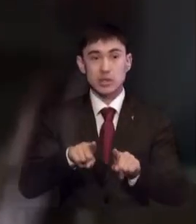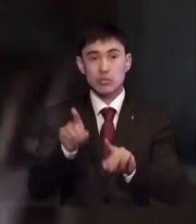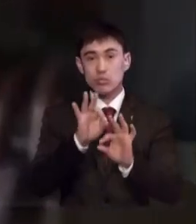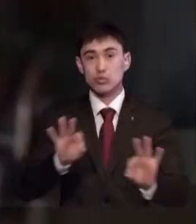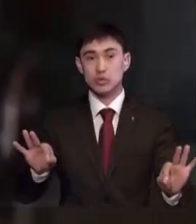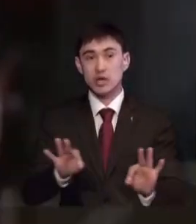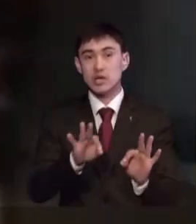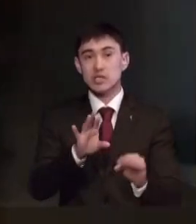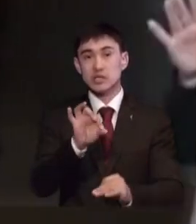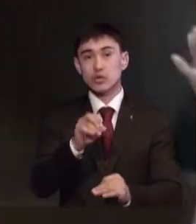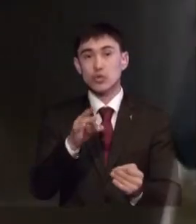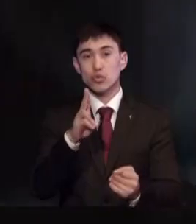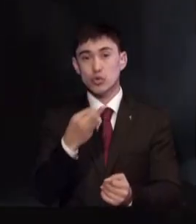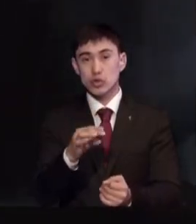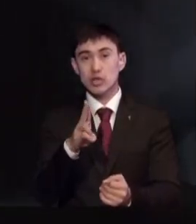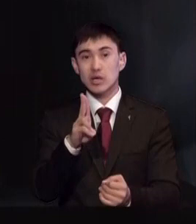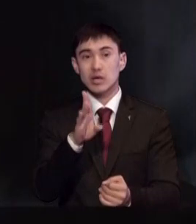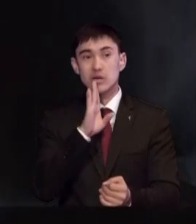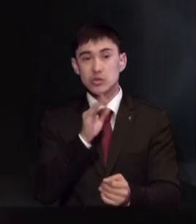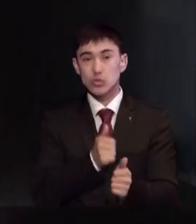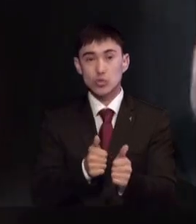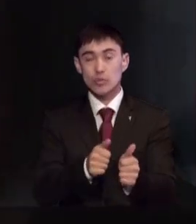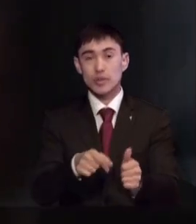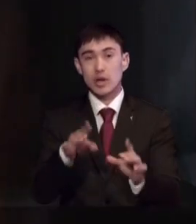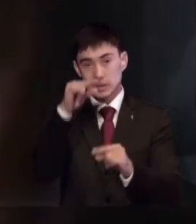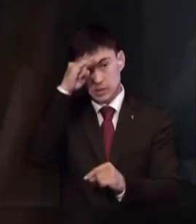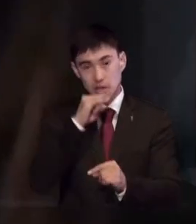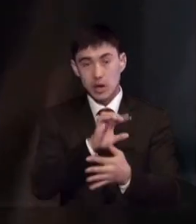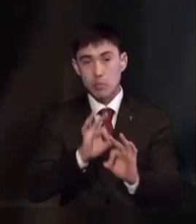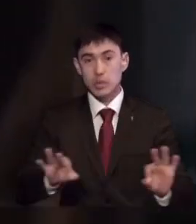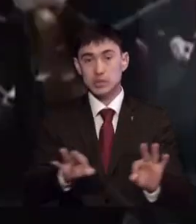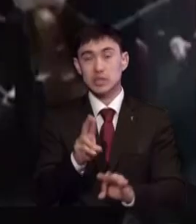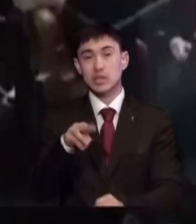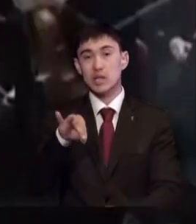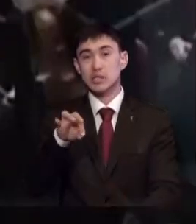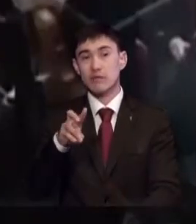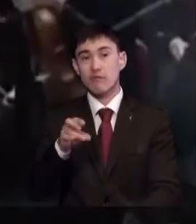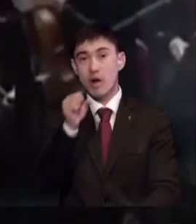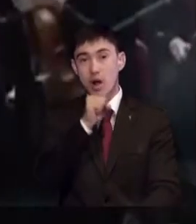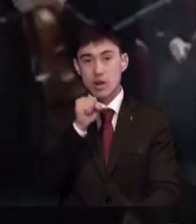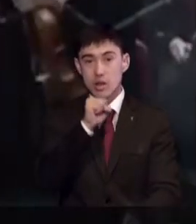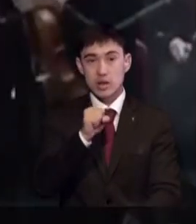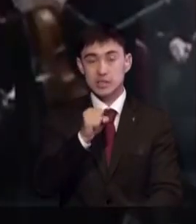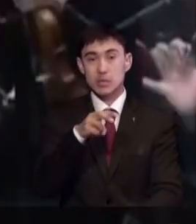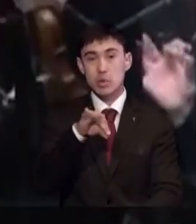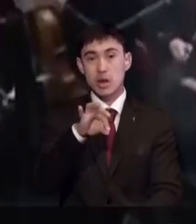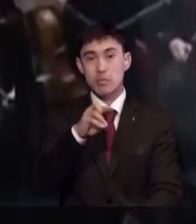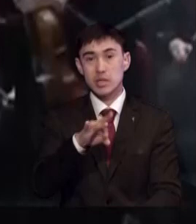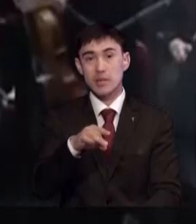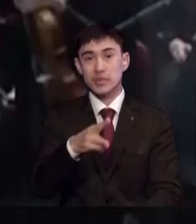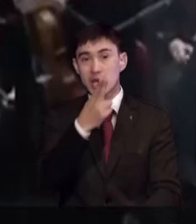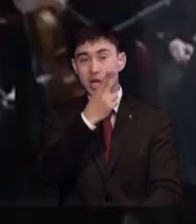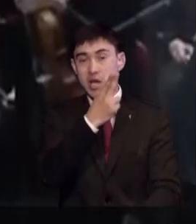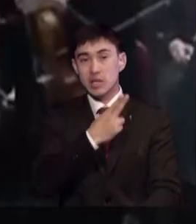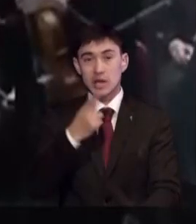как симфонический «Кюй Кыскху» казахстанского композитора Тлеса Кашгалиева, вокальное произведение «Семирамида» итальянского